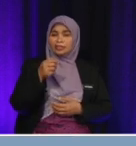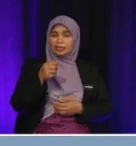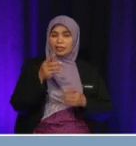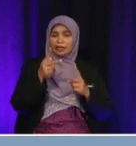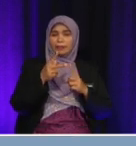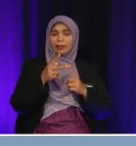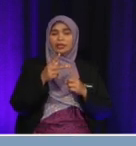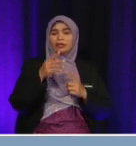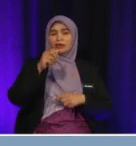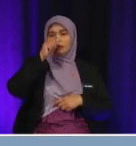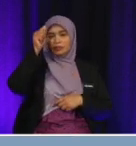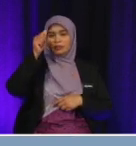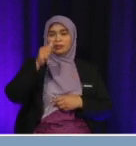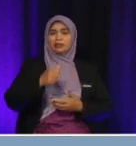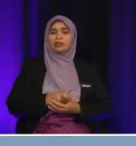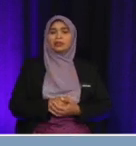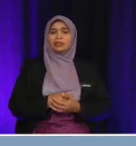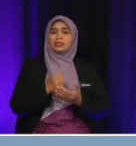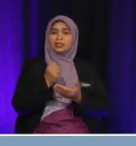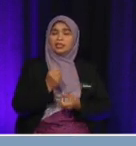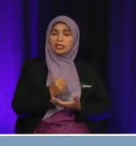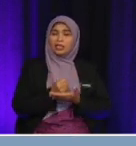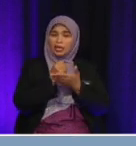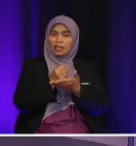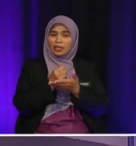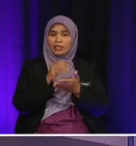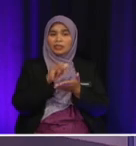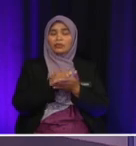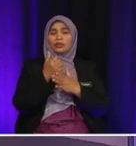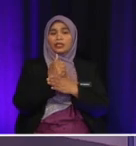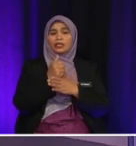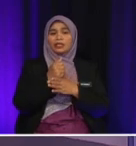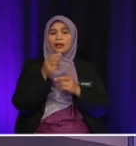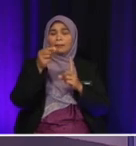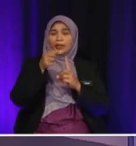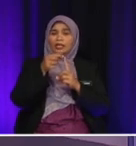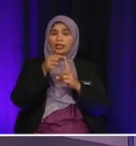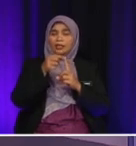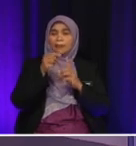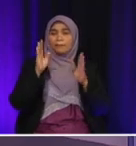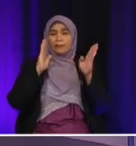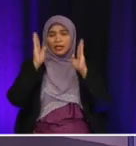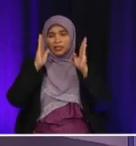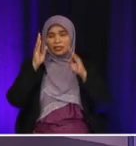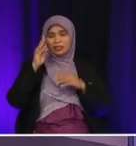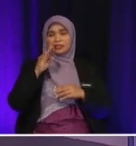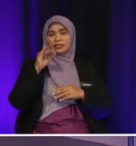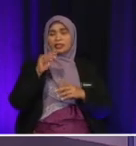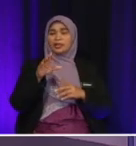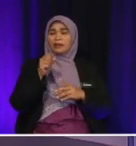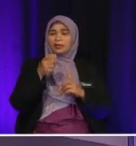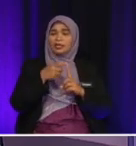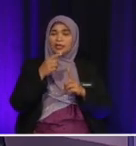kita nampak tasadqa sedekah jadi itu antara perkataan-perkataan bahasa Melayu yang diambil dari bahasa